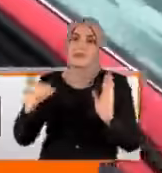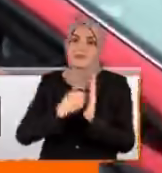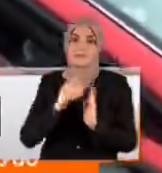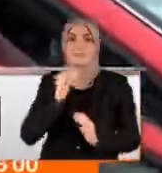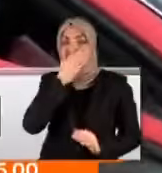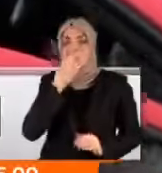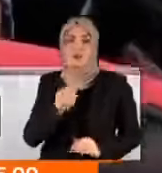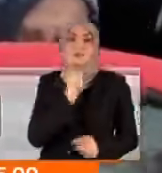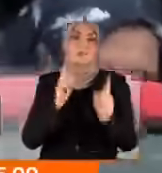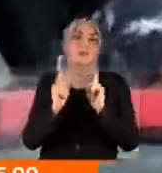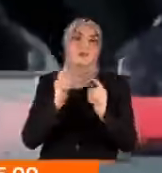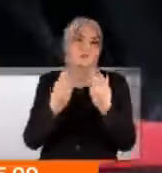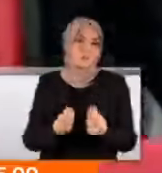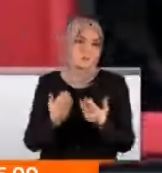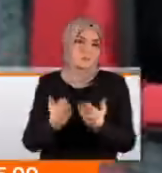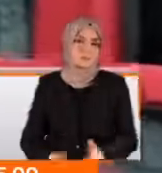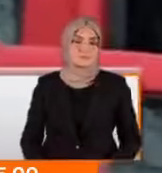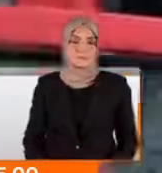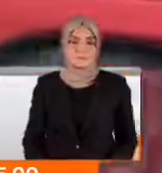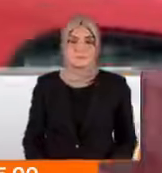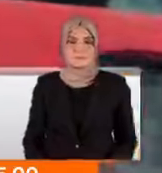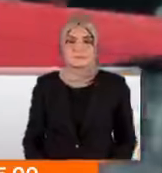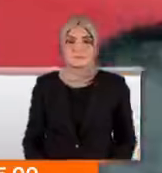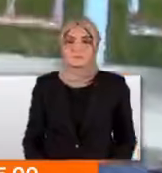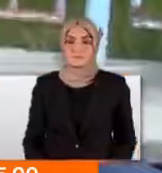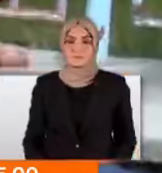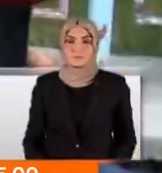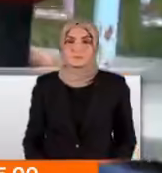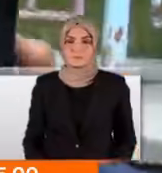davası eklendi bu süper